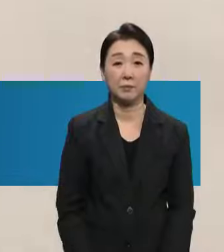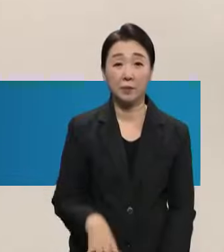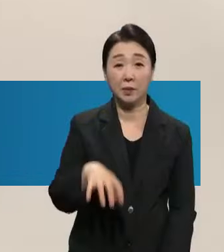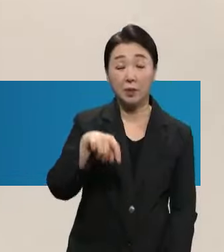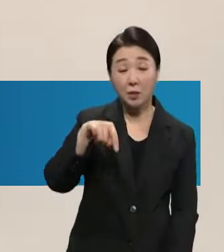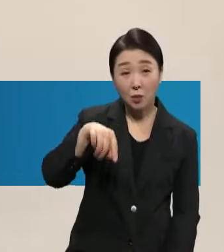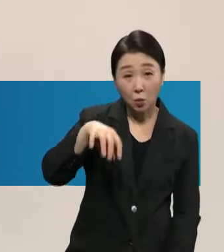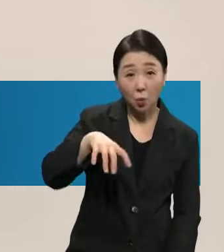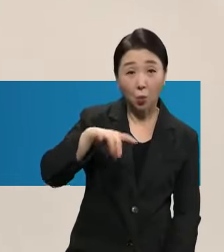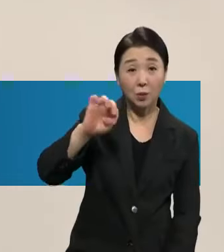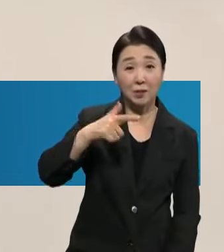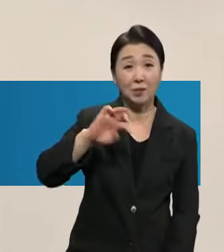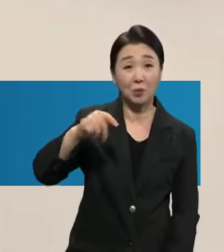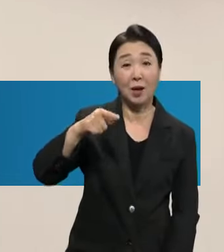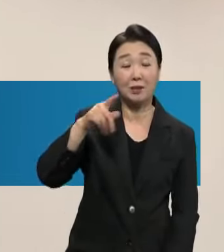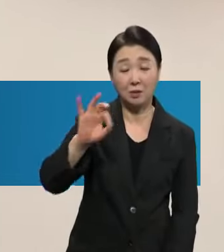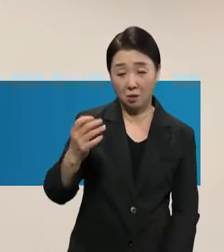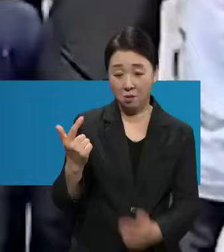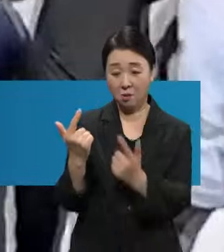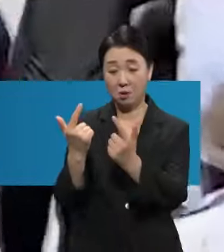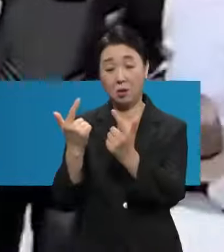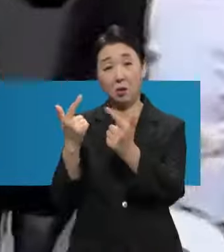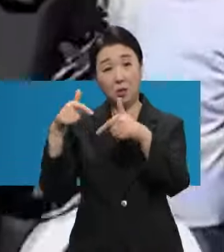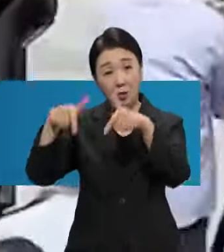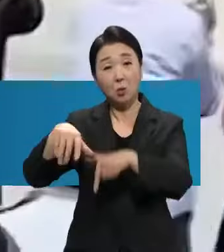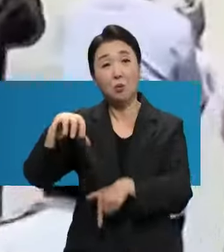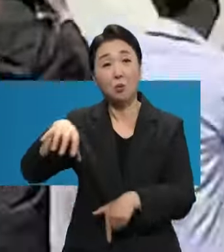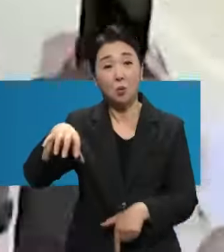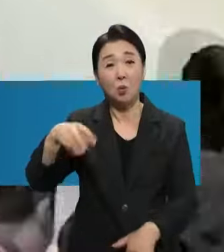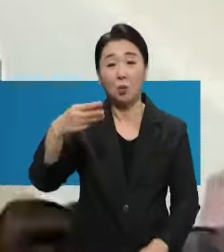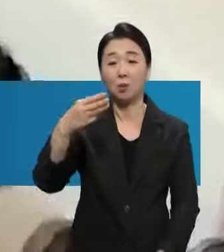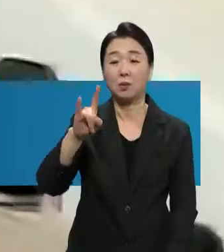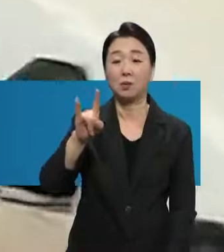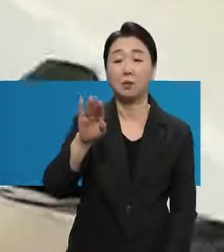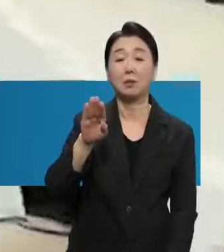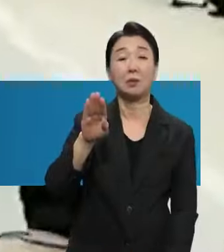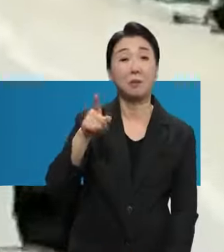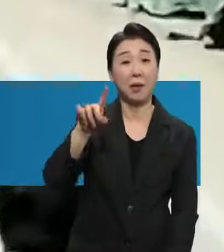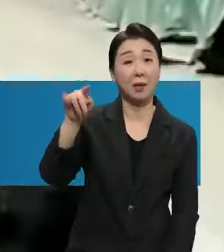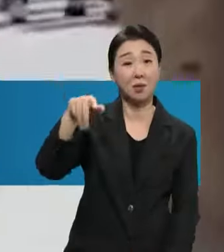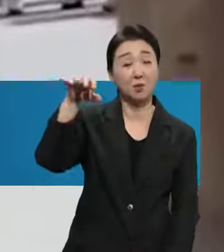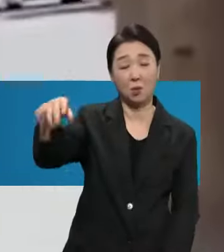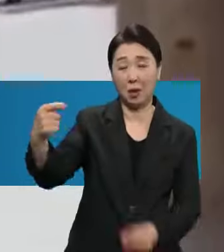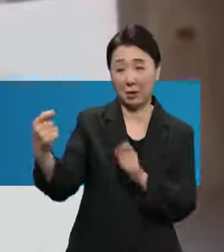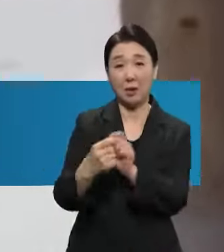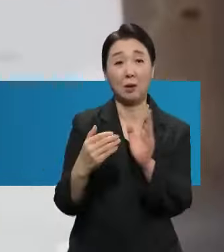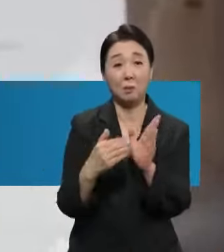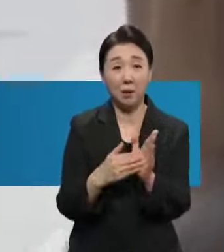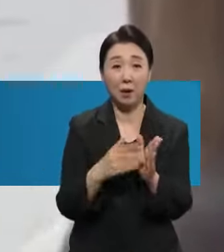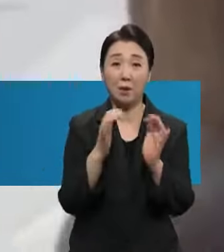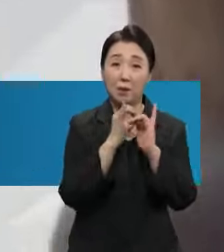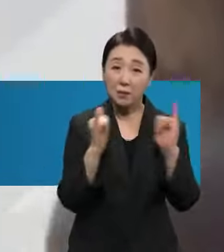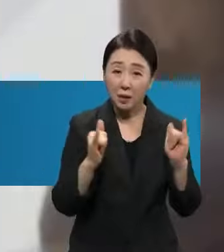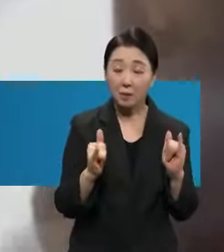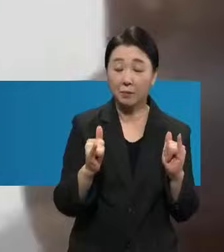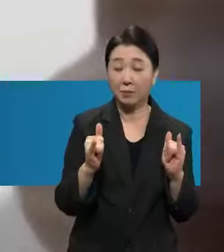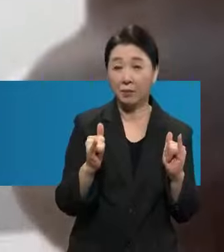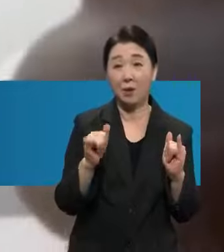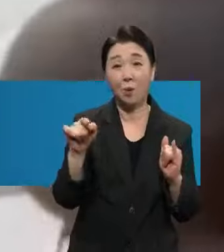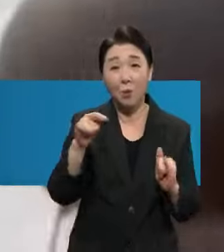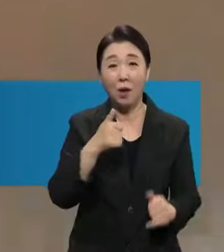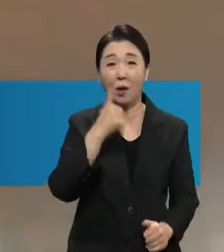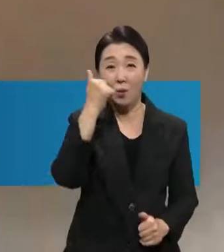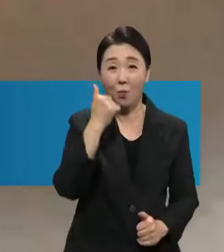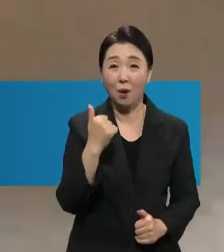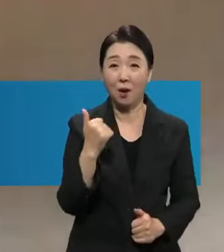이곳은 쓰촨성의 가장 서쪽 지역인데요. 티베트 고원과 아주 가깝습니다. 온 마을 사람들이 이 커다란 고양이를 보기